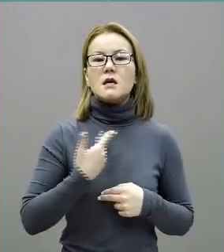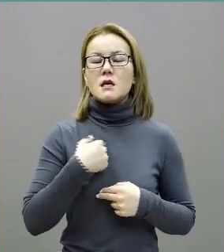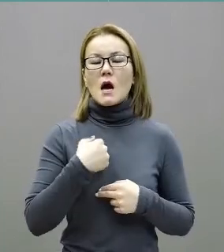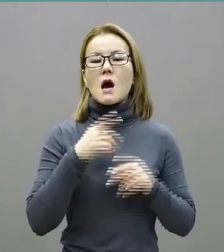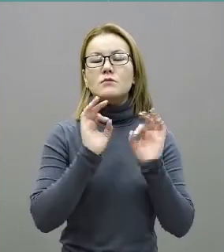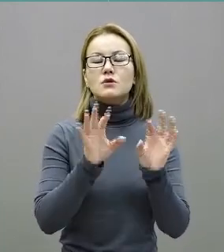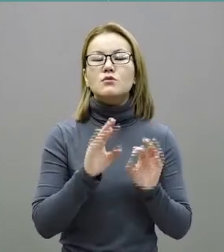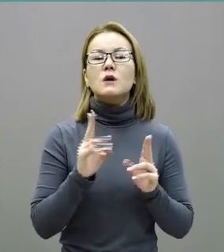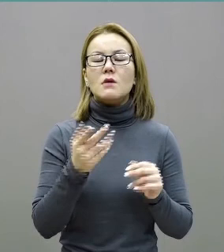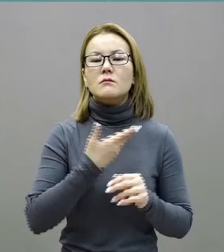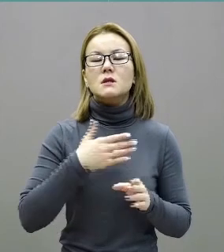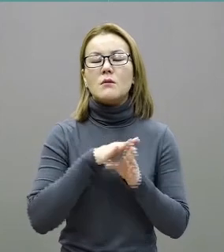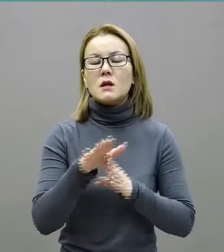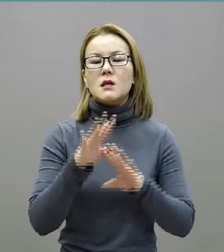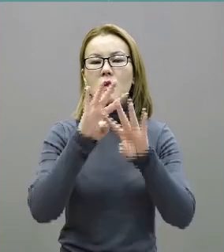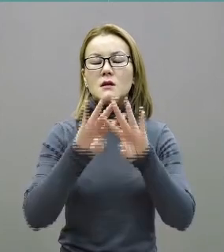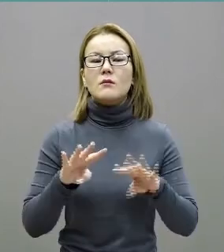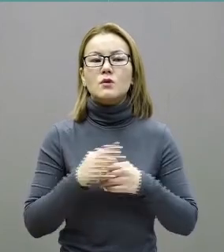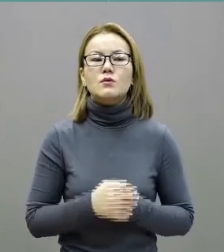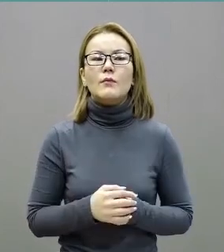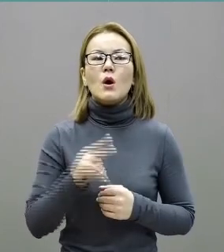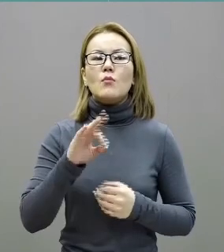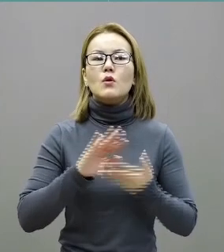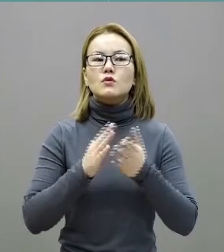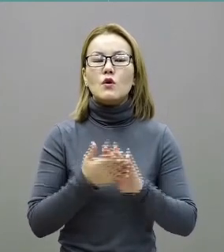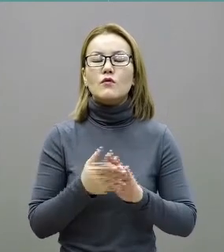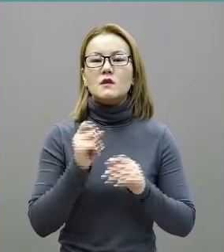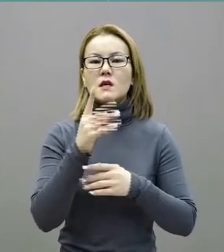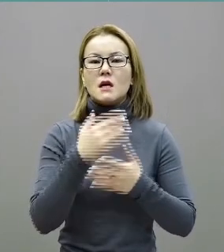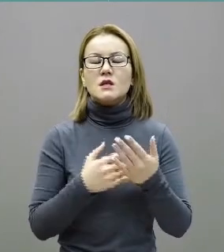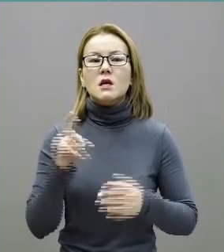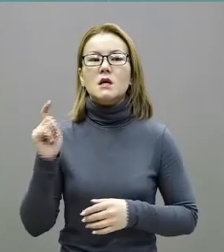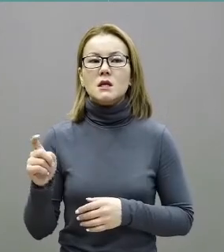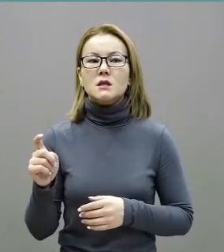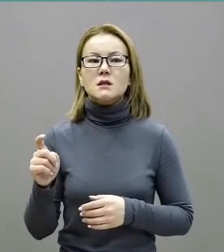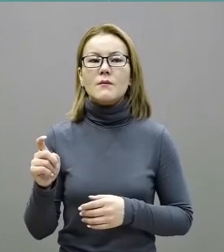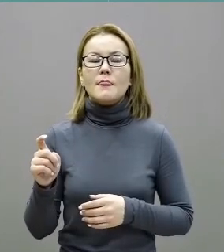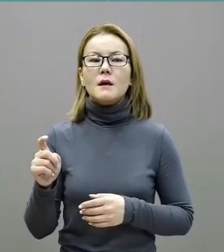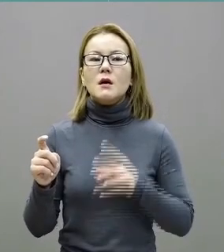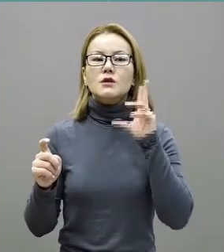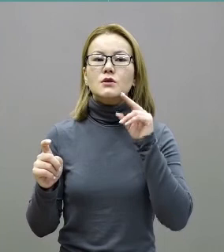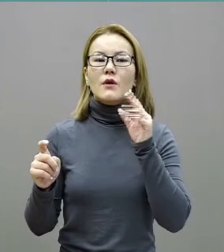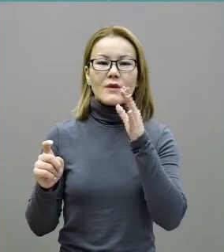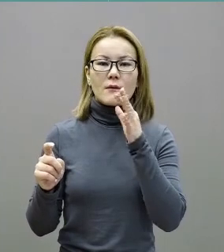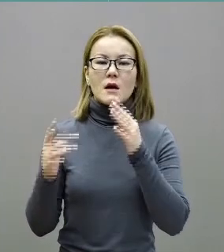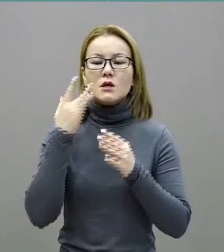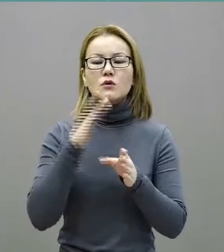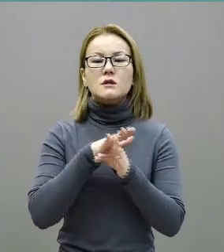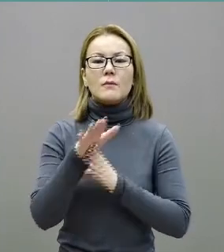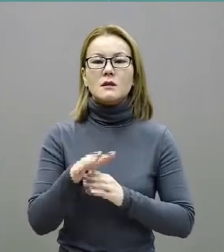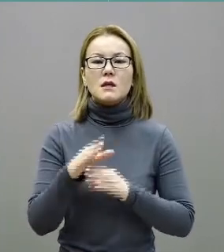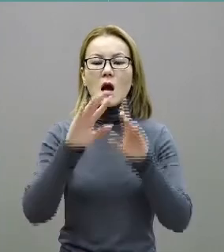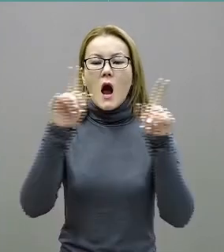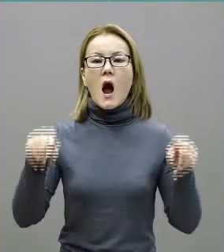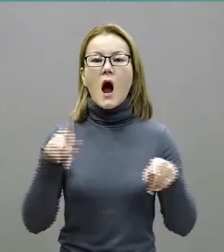как мы заполняли нашу таблицу по условию задачи x часов время заполнения